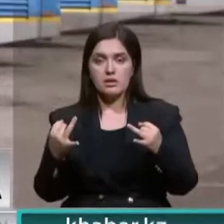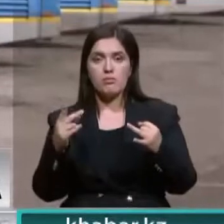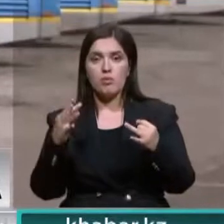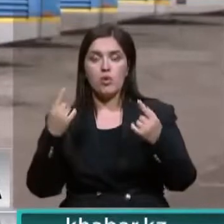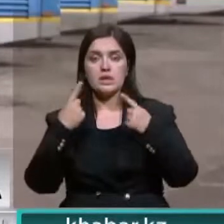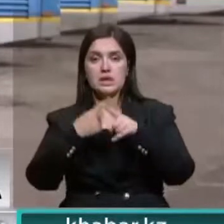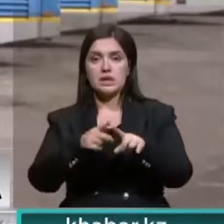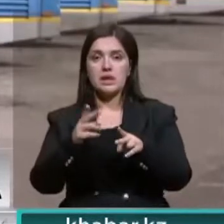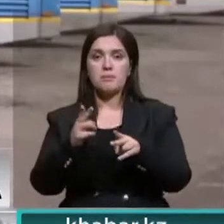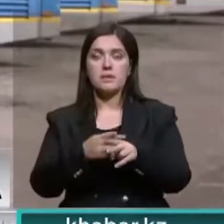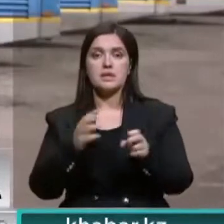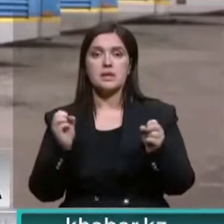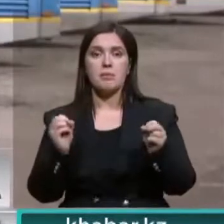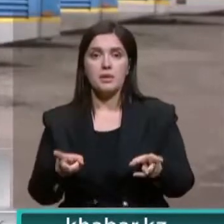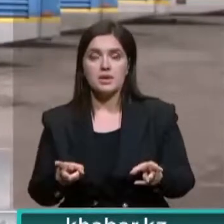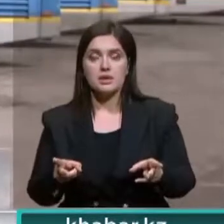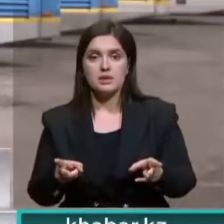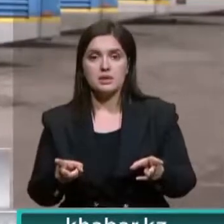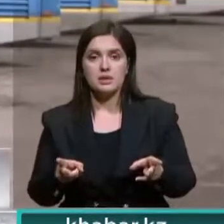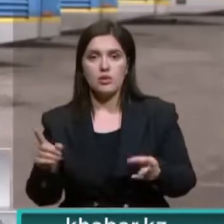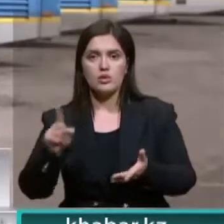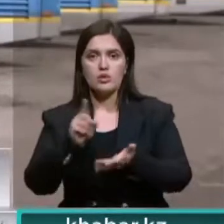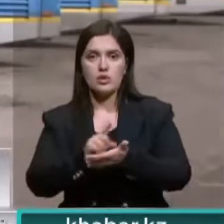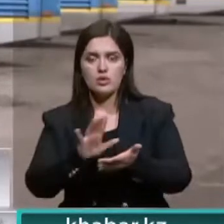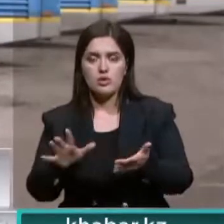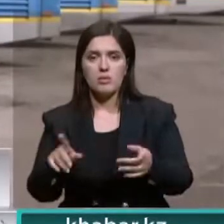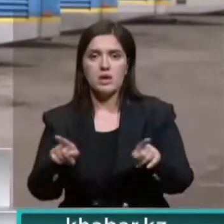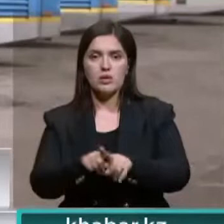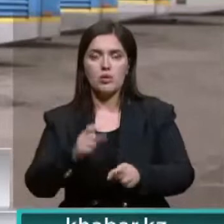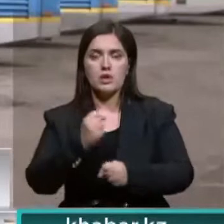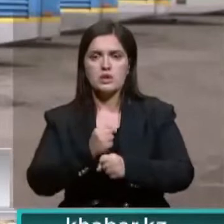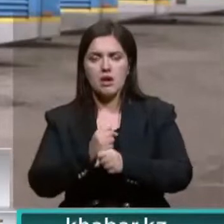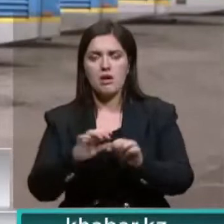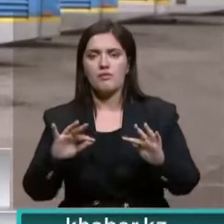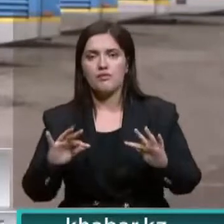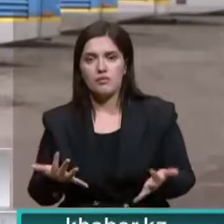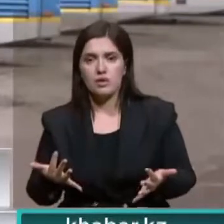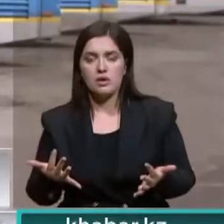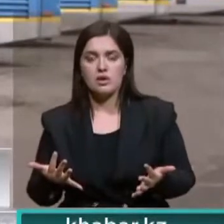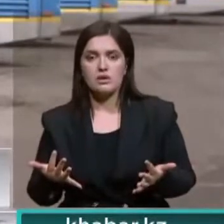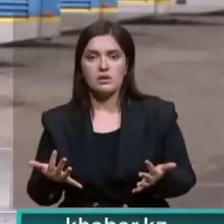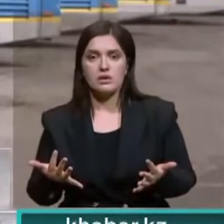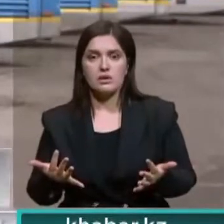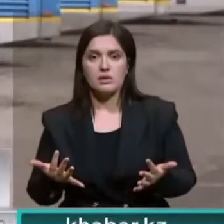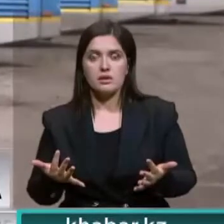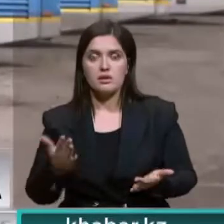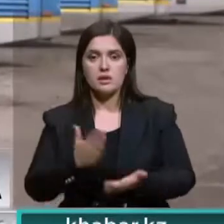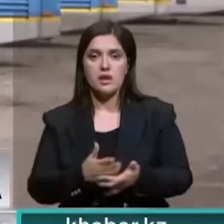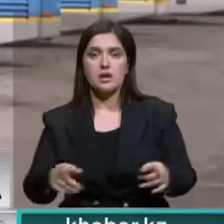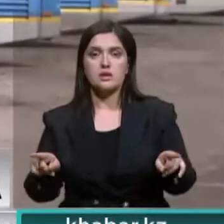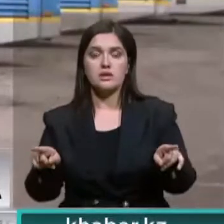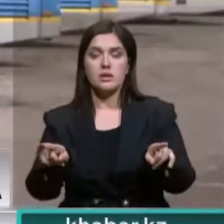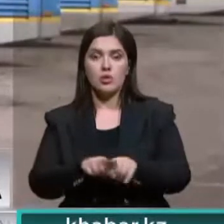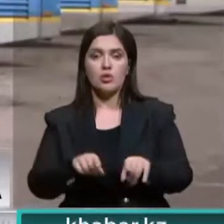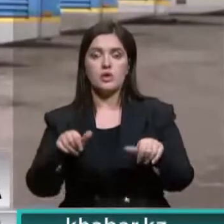технике безопасности он не должен был такое делать. Мало ли что может случиться. Есть такое